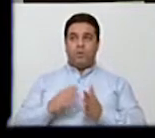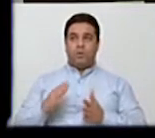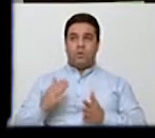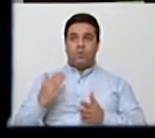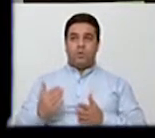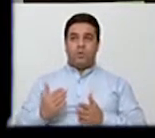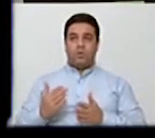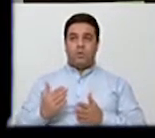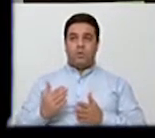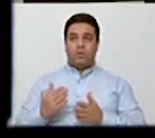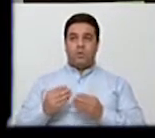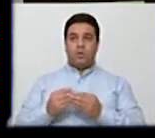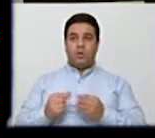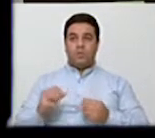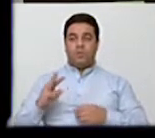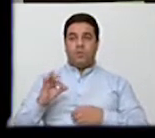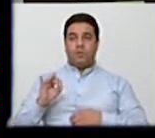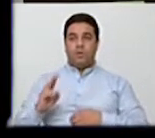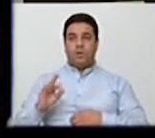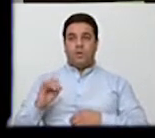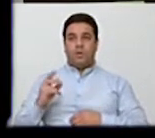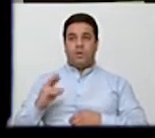bo'lsak, eritmaning